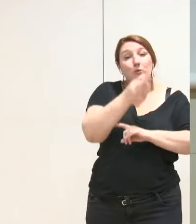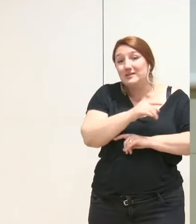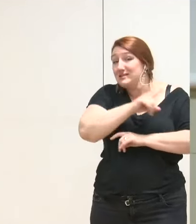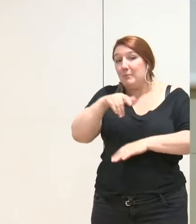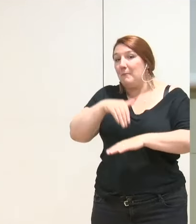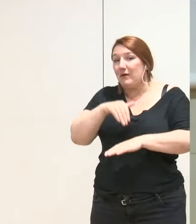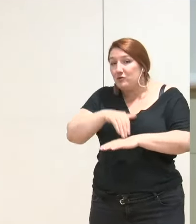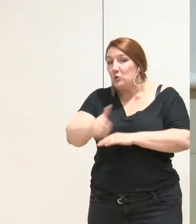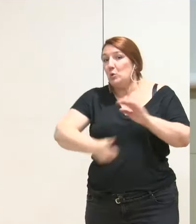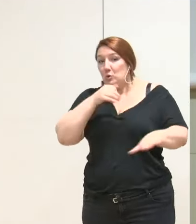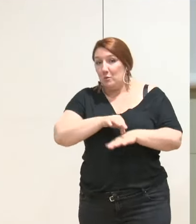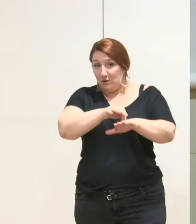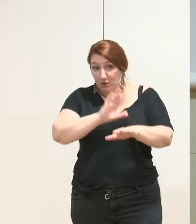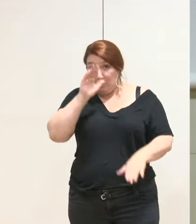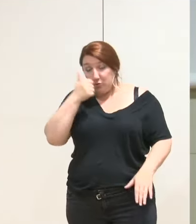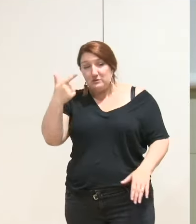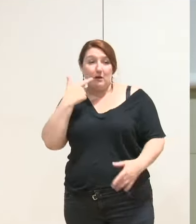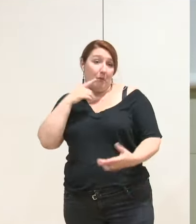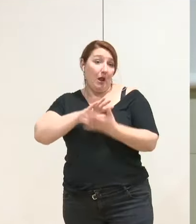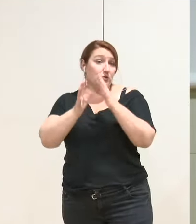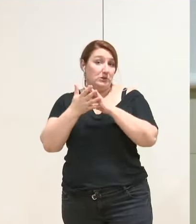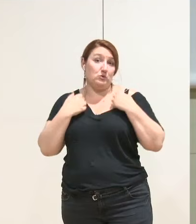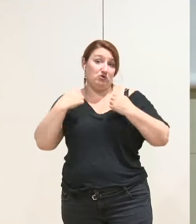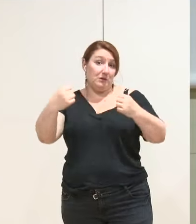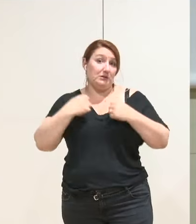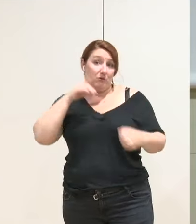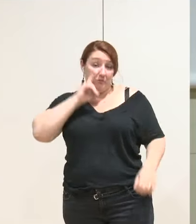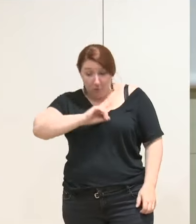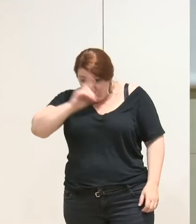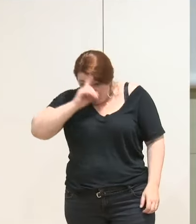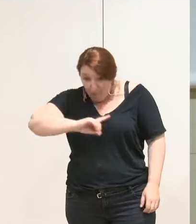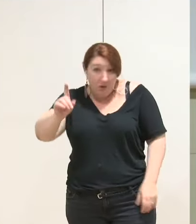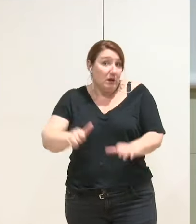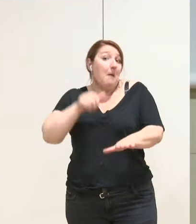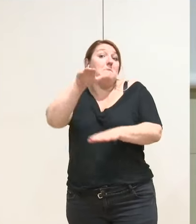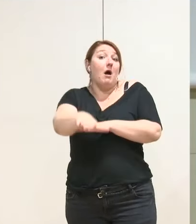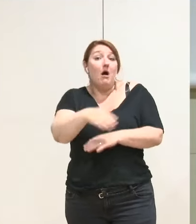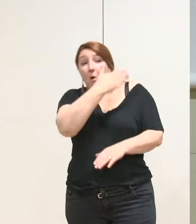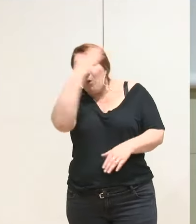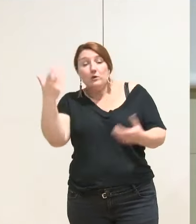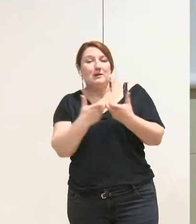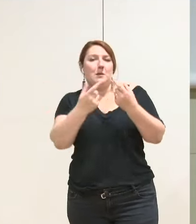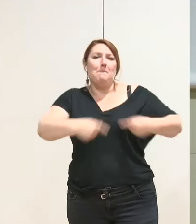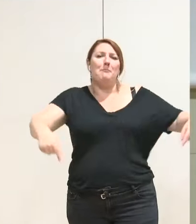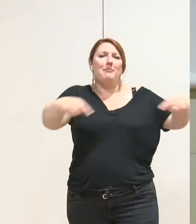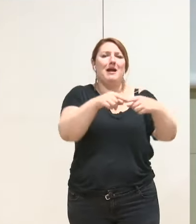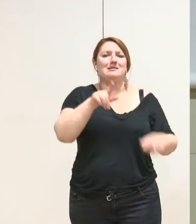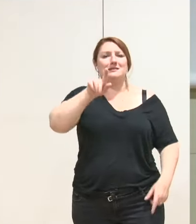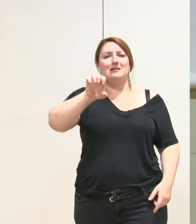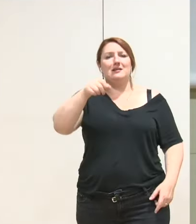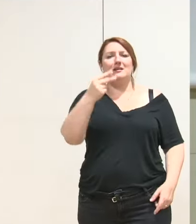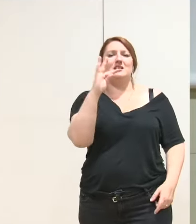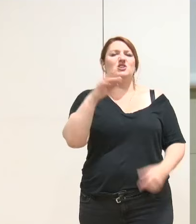cetera d'où cette affaire de gymnastique au féminin c'est une porte d'entrée à d'autres endroits place des géants par exemple indépendamment du